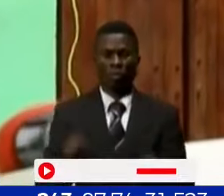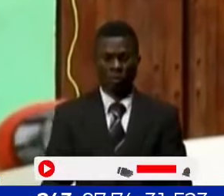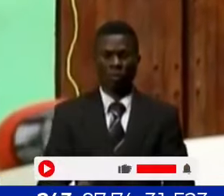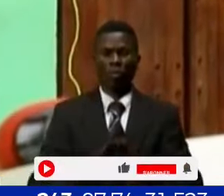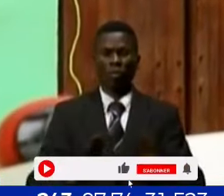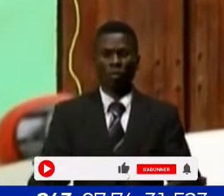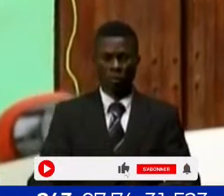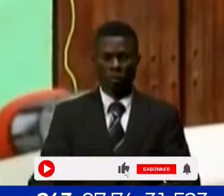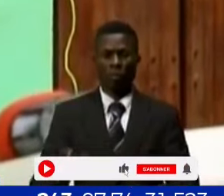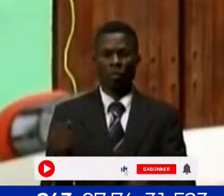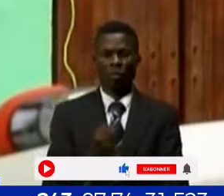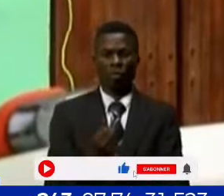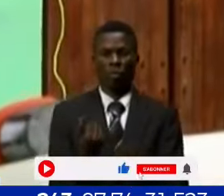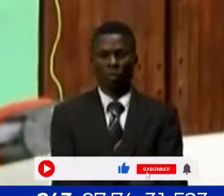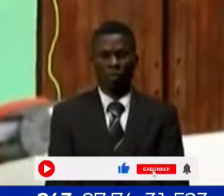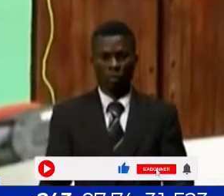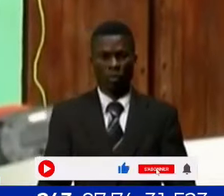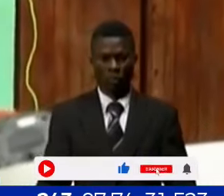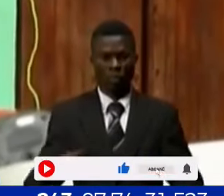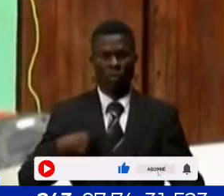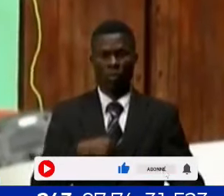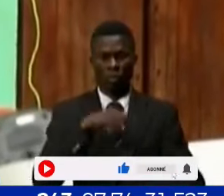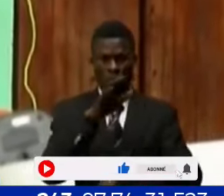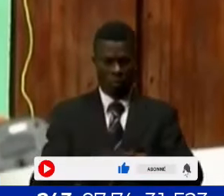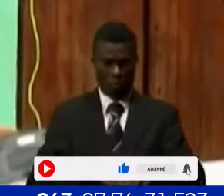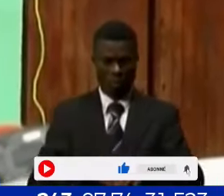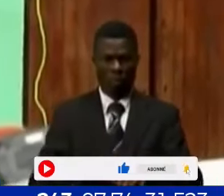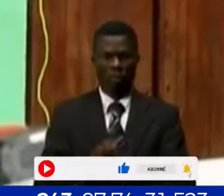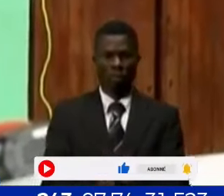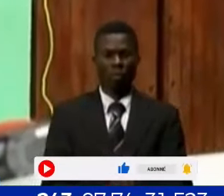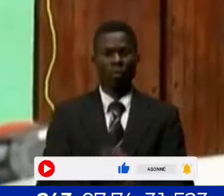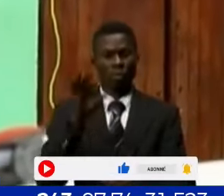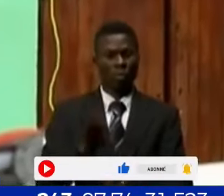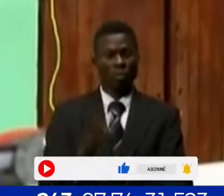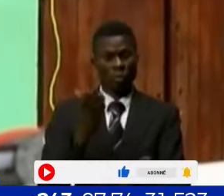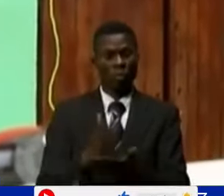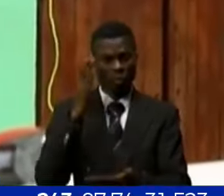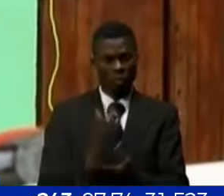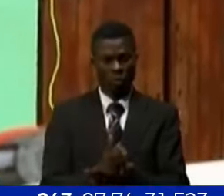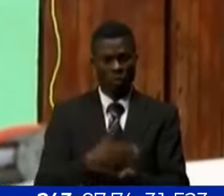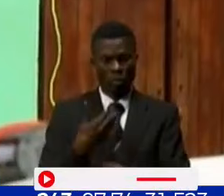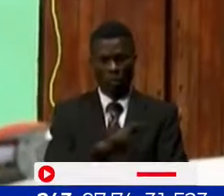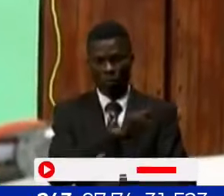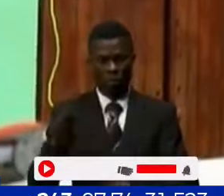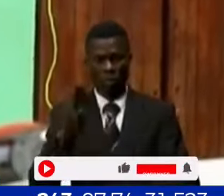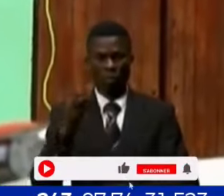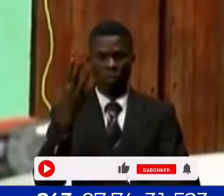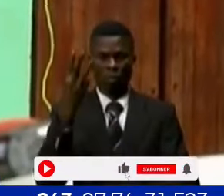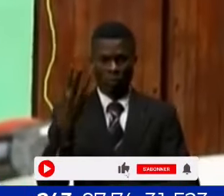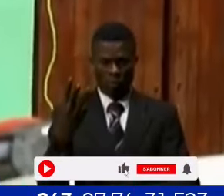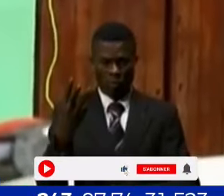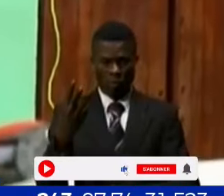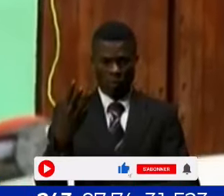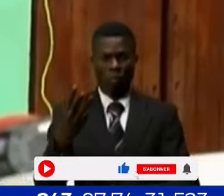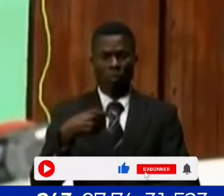de rééducation des enfants, que nous appelons SSRPE, mené en 2023, a